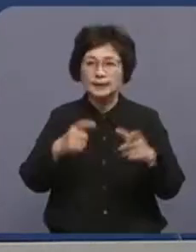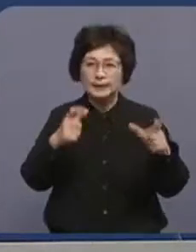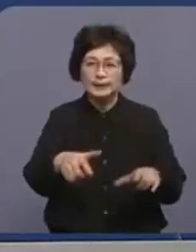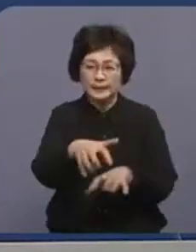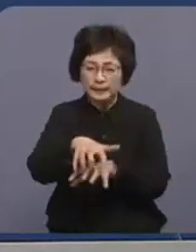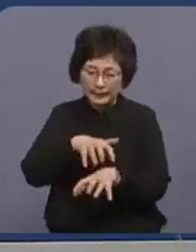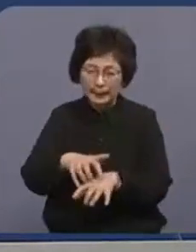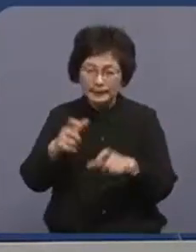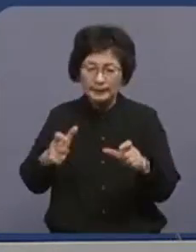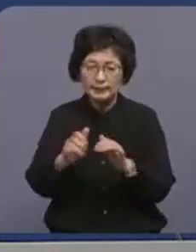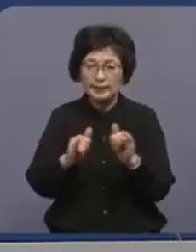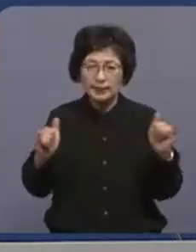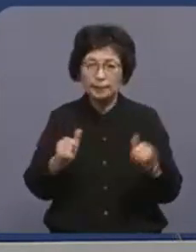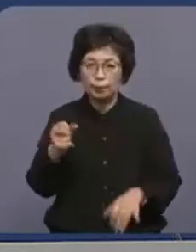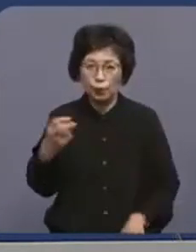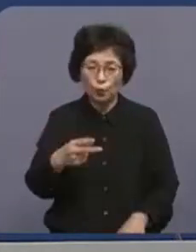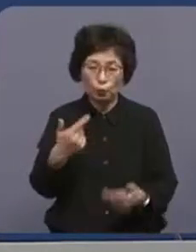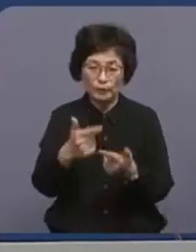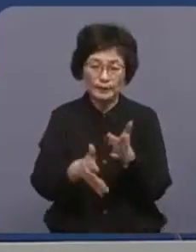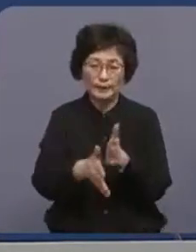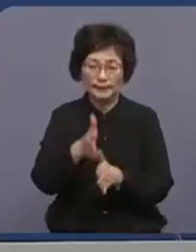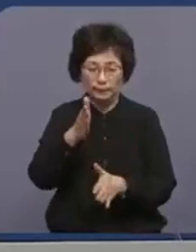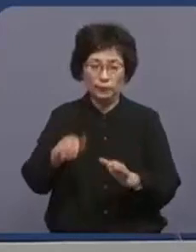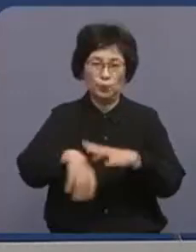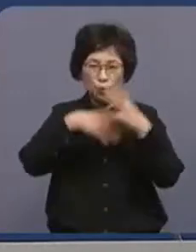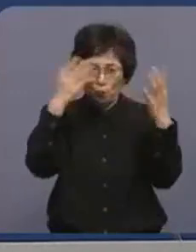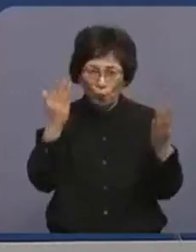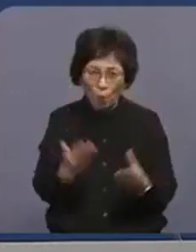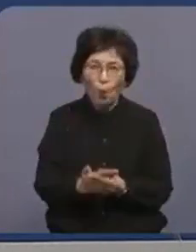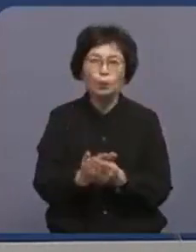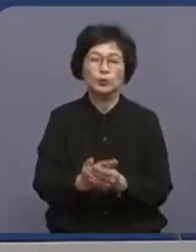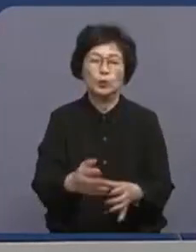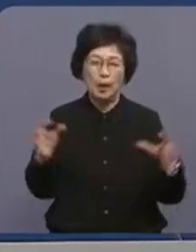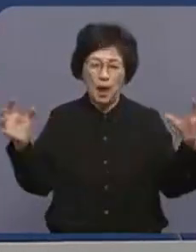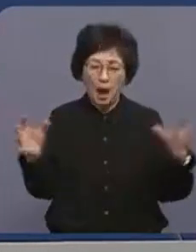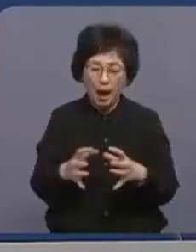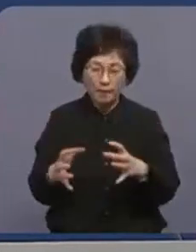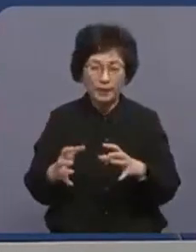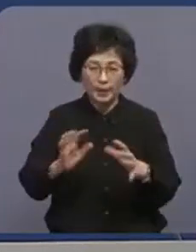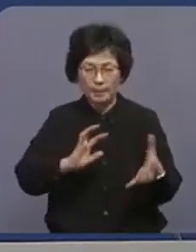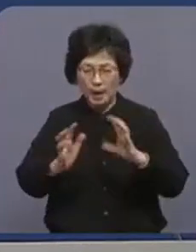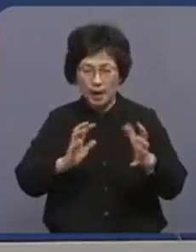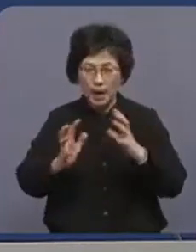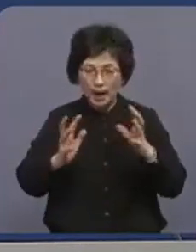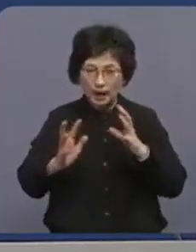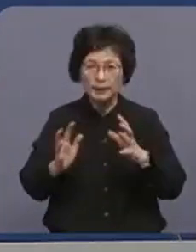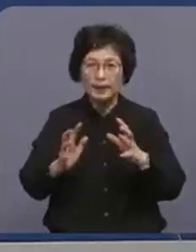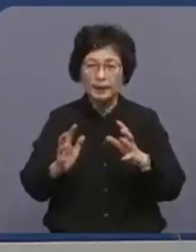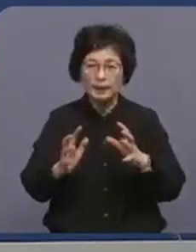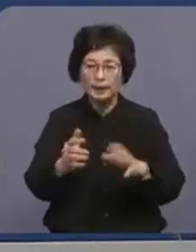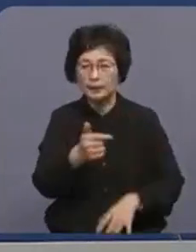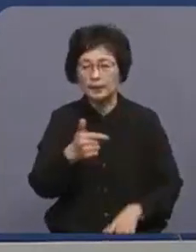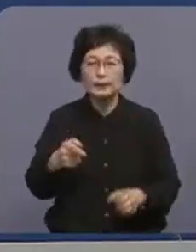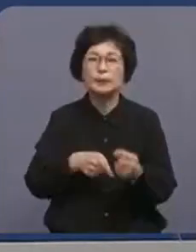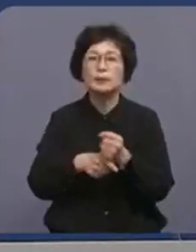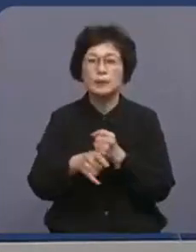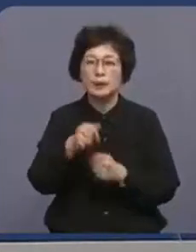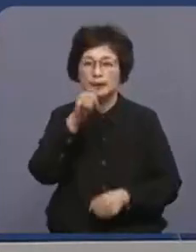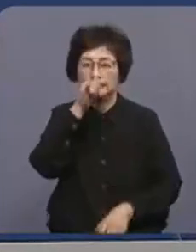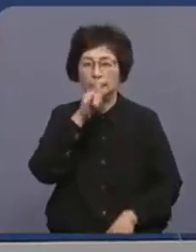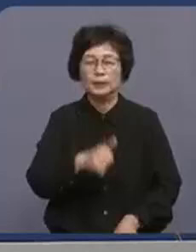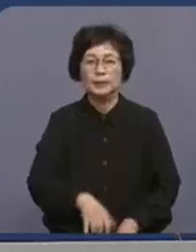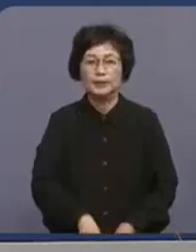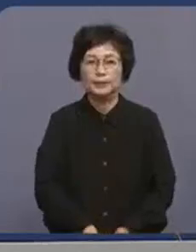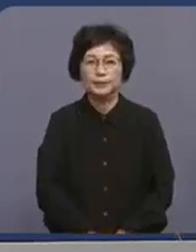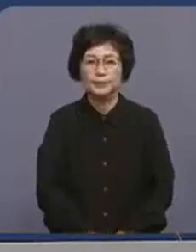지방자치단체와 지역 주민뿐만 아니라 부산 시민 모두의 공론을 모았다는 점에서 큰 의미를